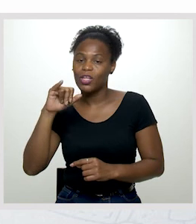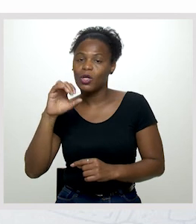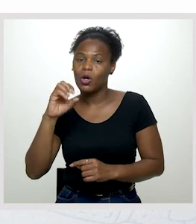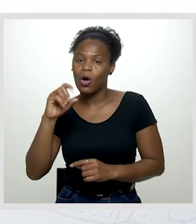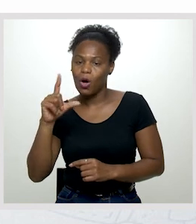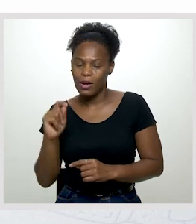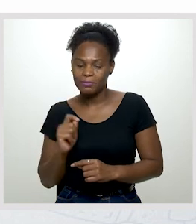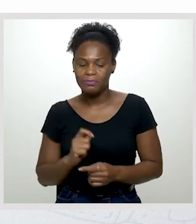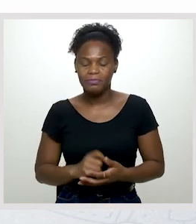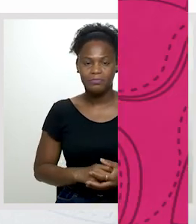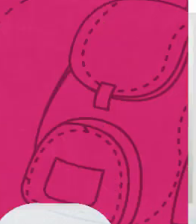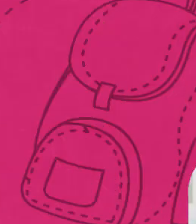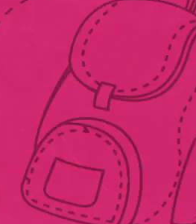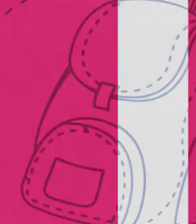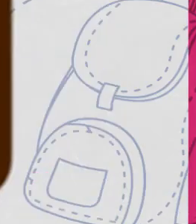E.